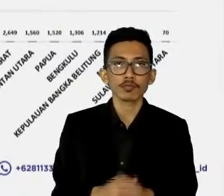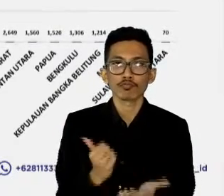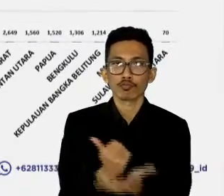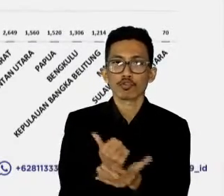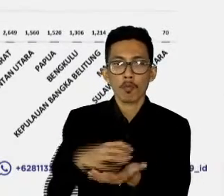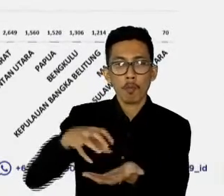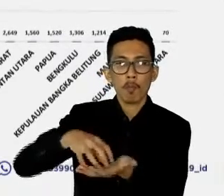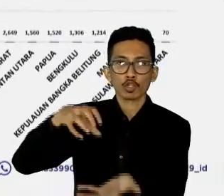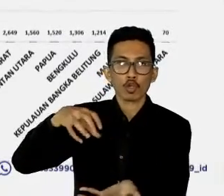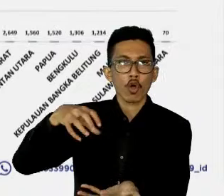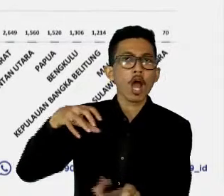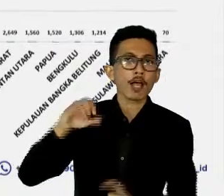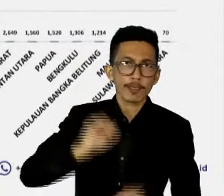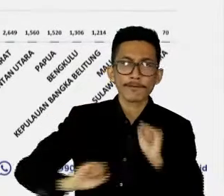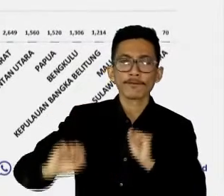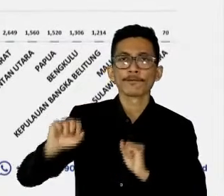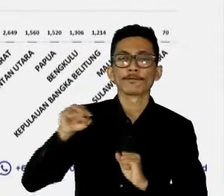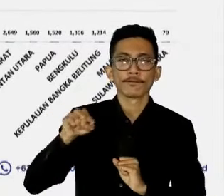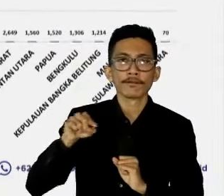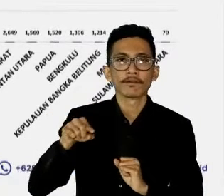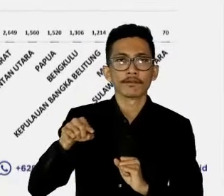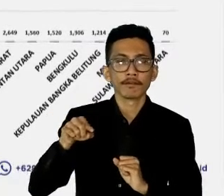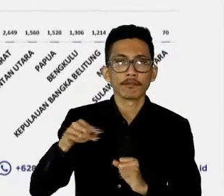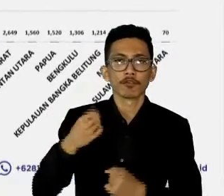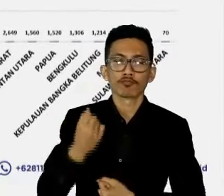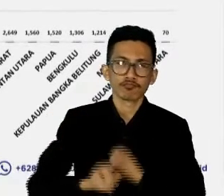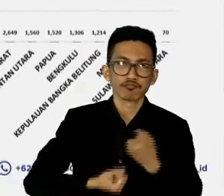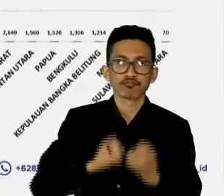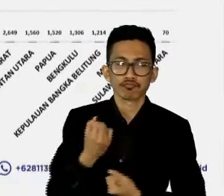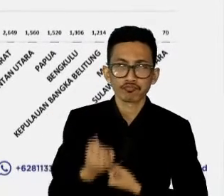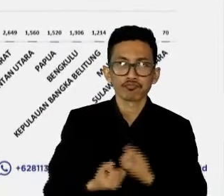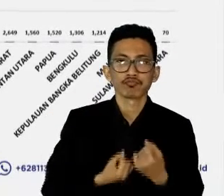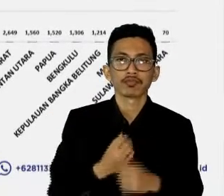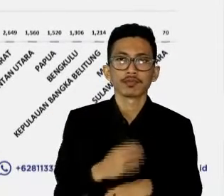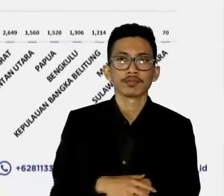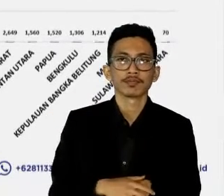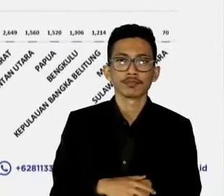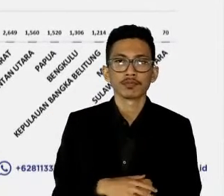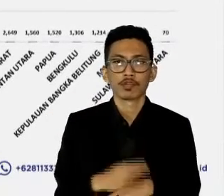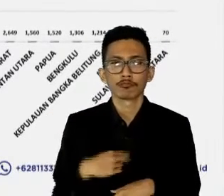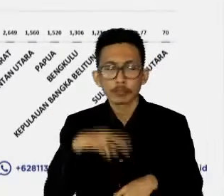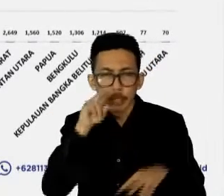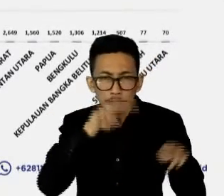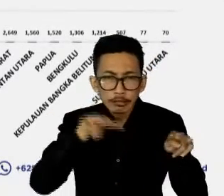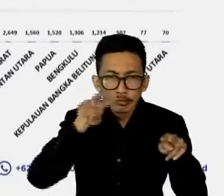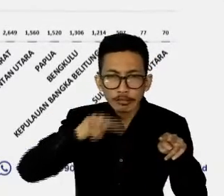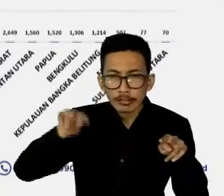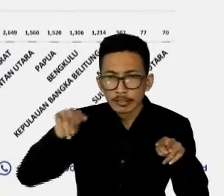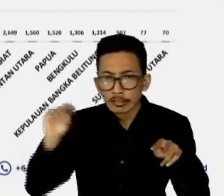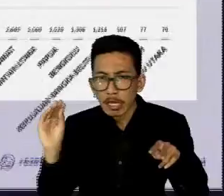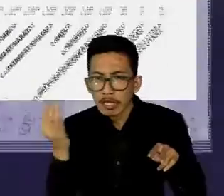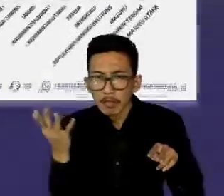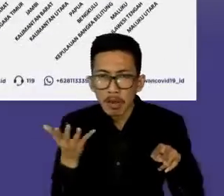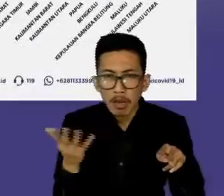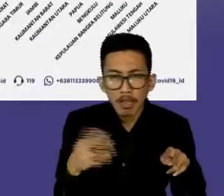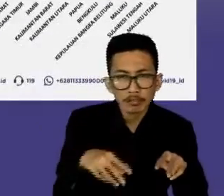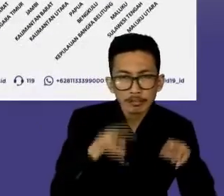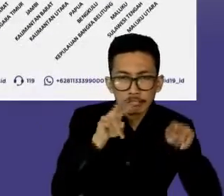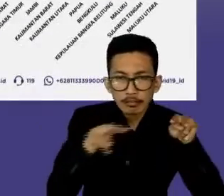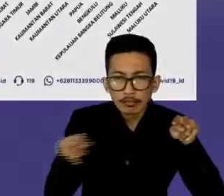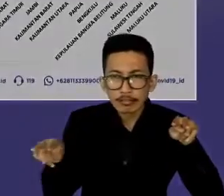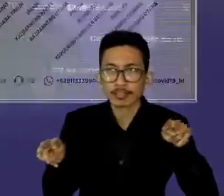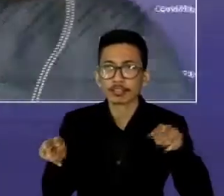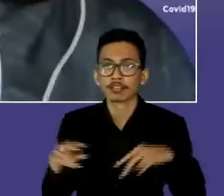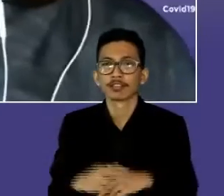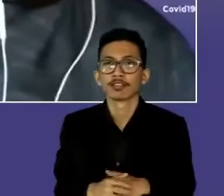aktif nih, kinerjanya cukup banyak untuk dilaksanakan di sana. Saya masih mencari DKI Jakarta loh. Dr. Dewi,